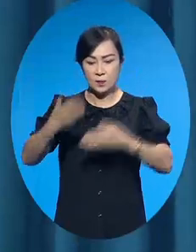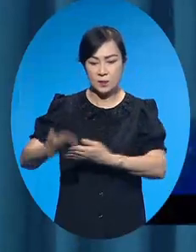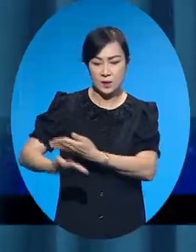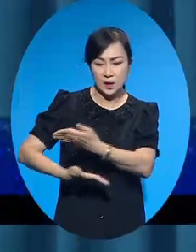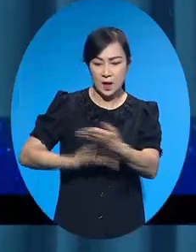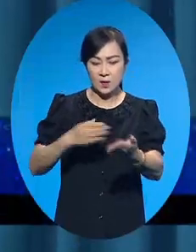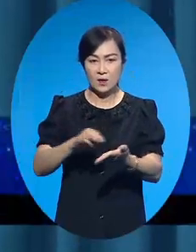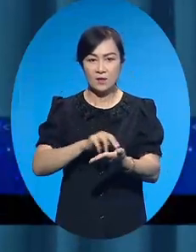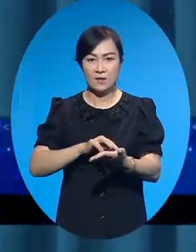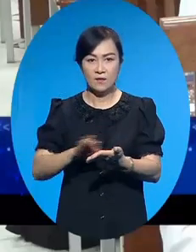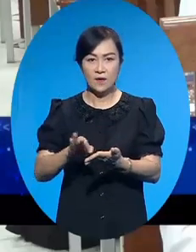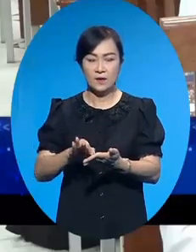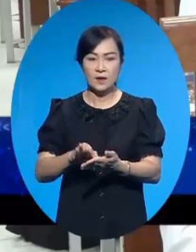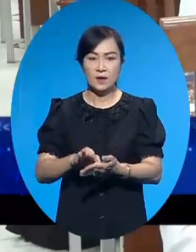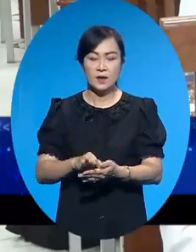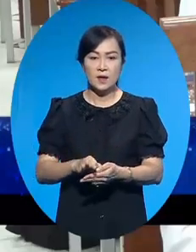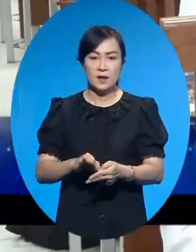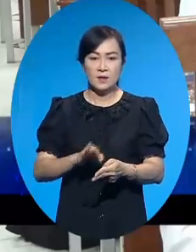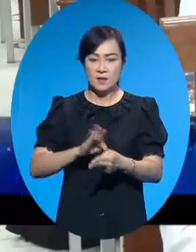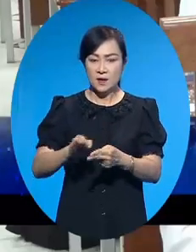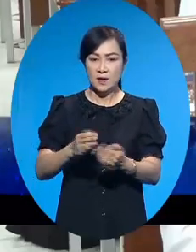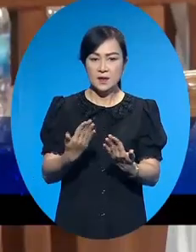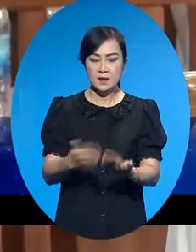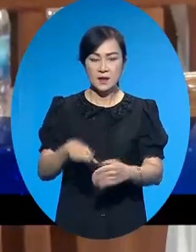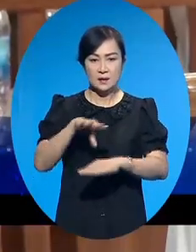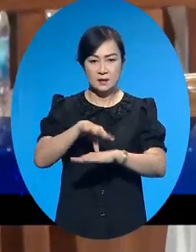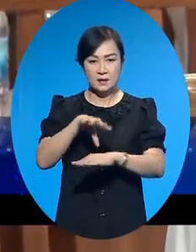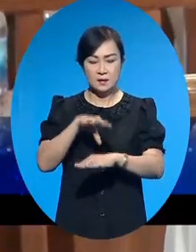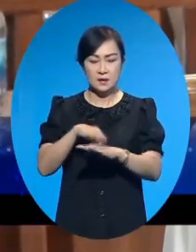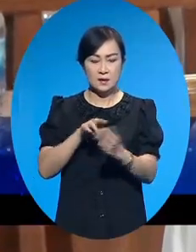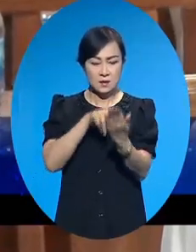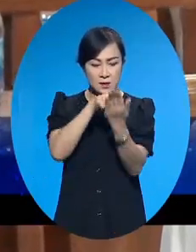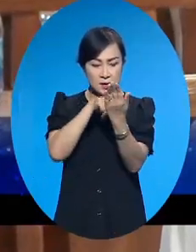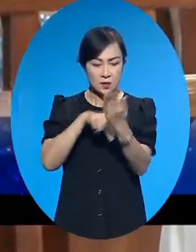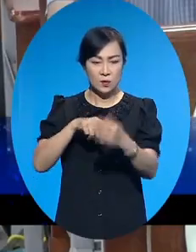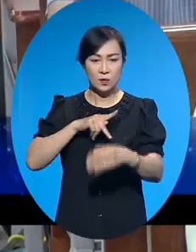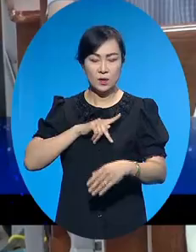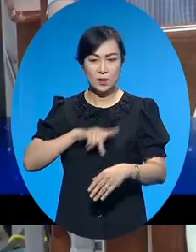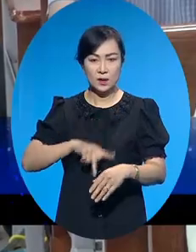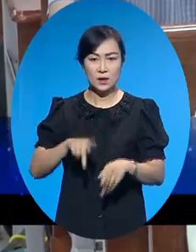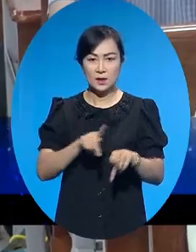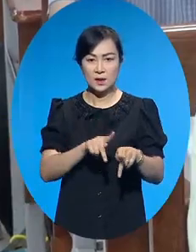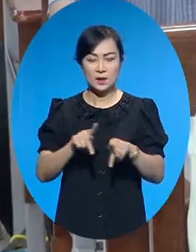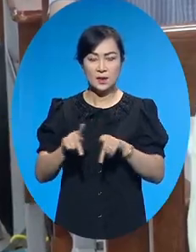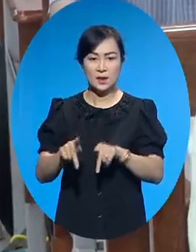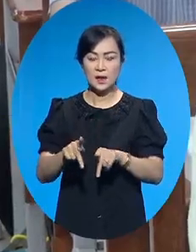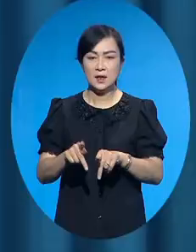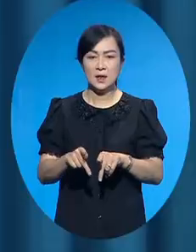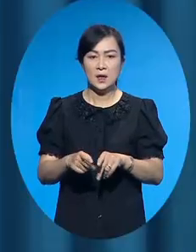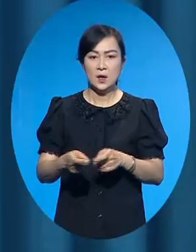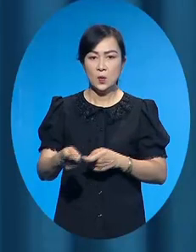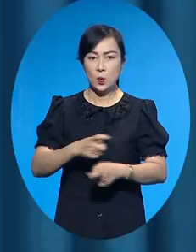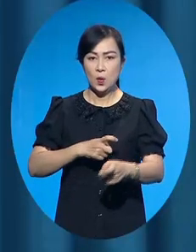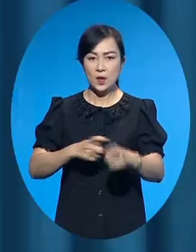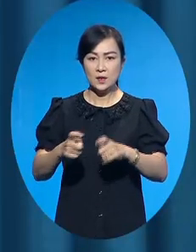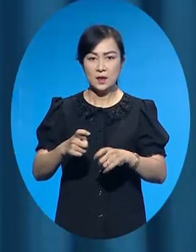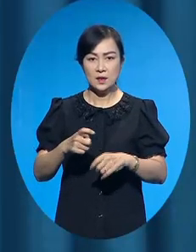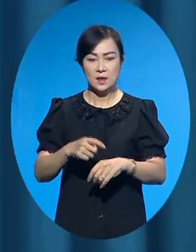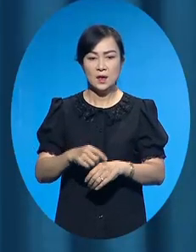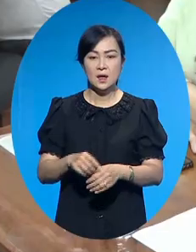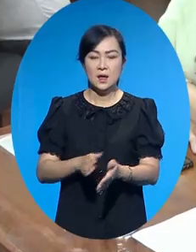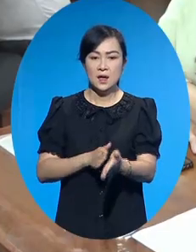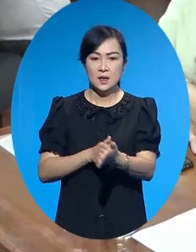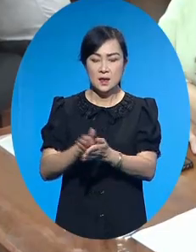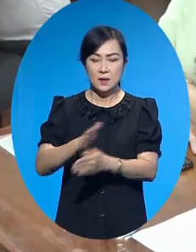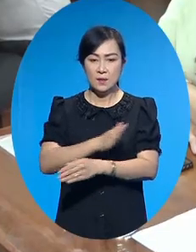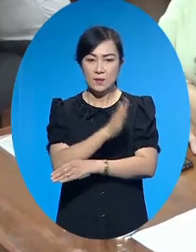các vấn đề hiện tại và thách thức trong tất cả các lĩnh vực nghiên cứu về kế toán, kinh tế, tài chính và quản trị, từ quan điểm duy trì sự